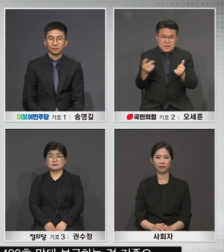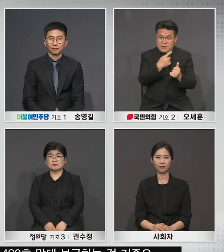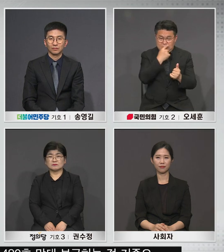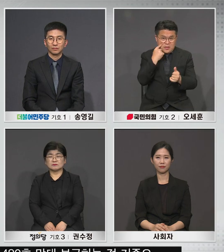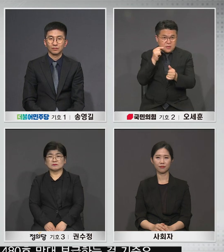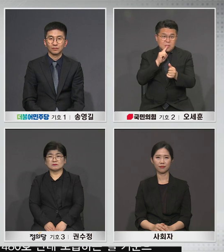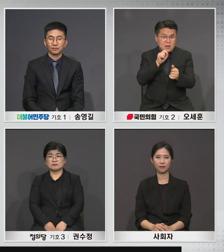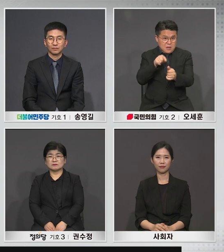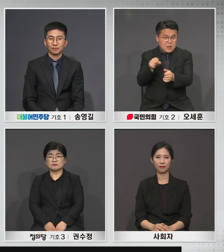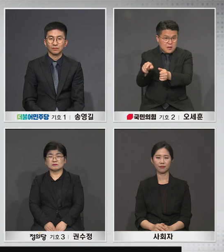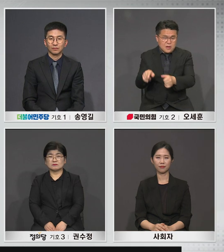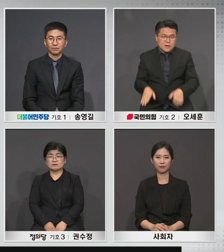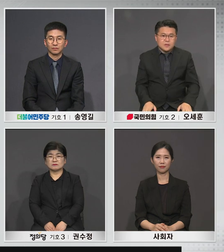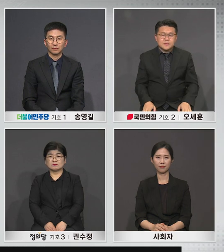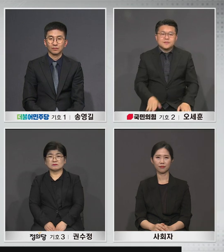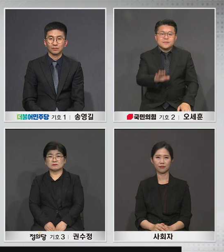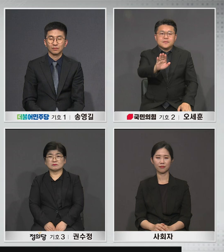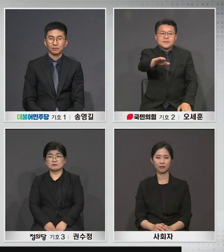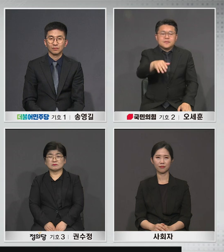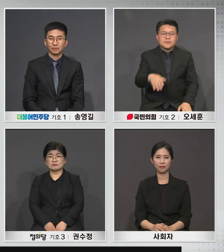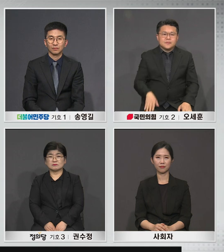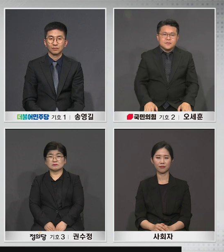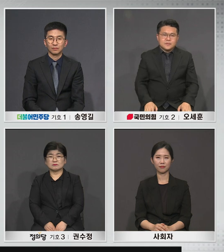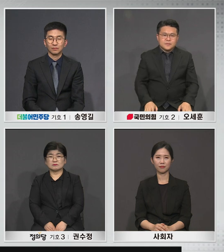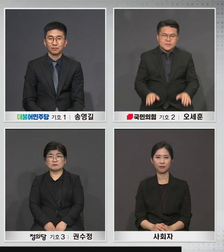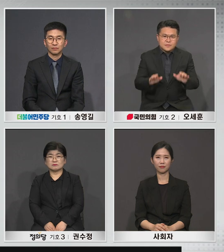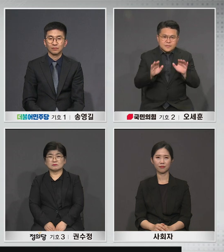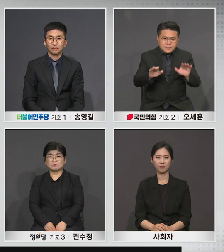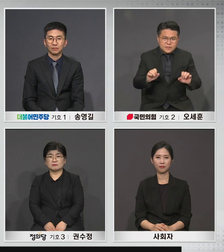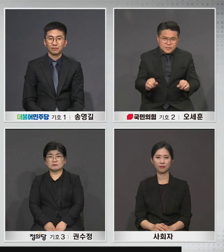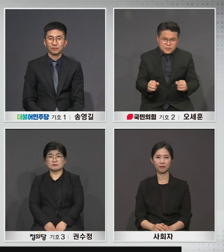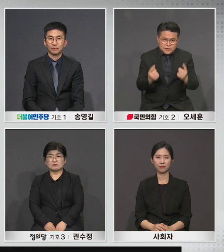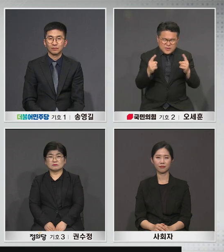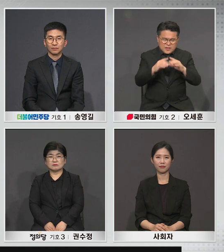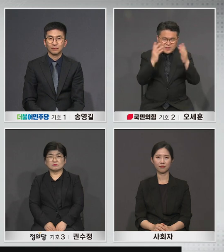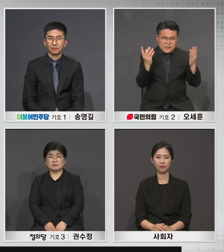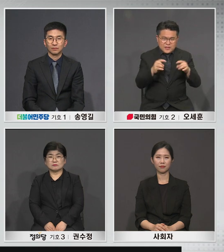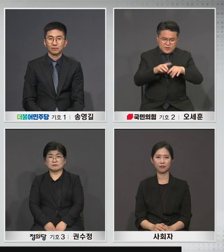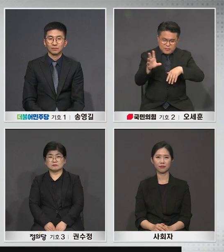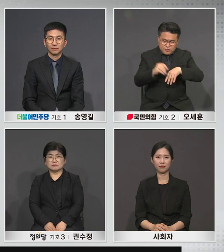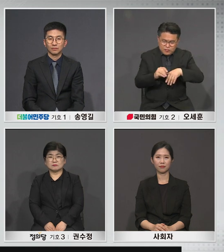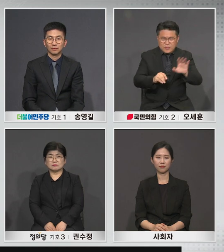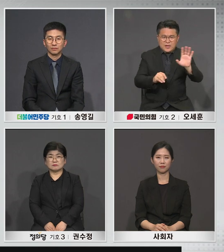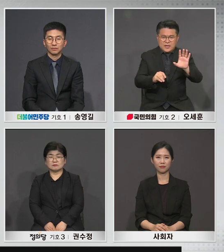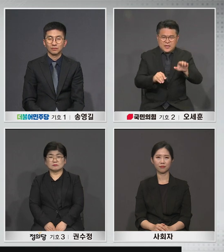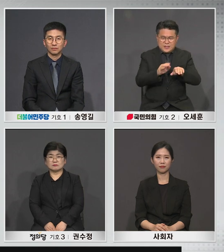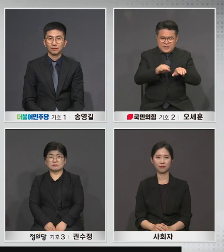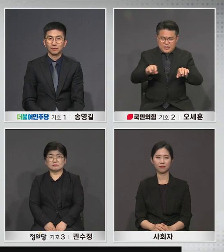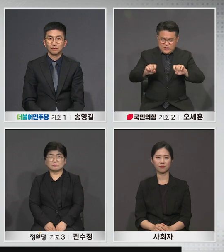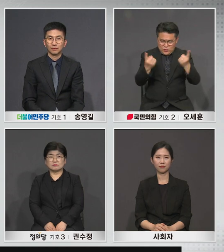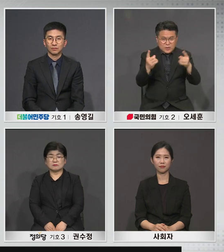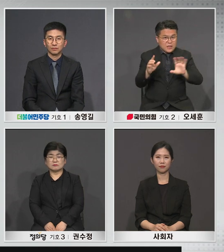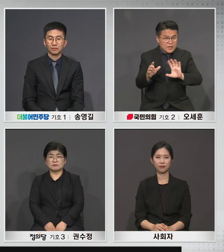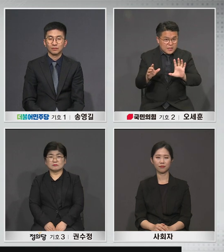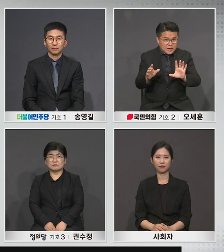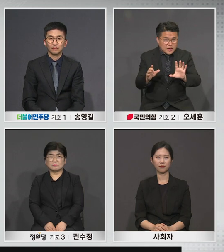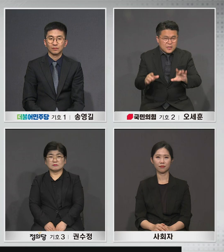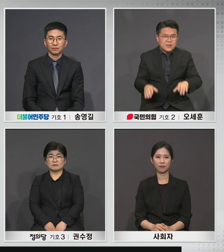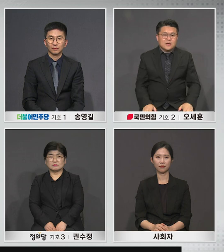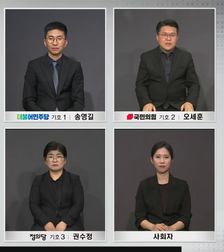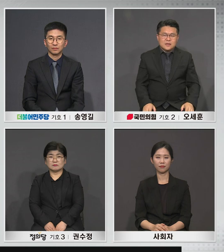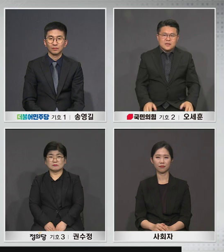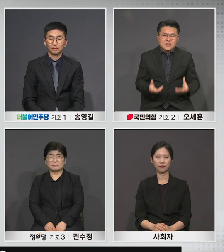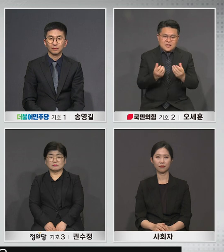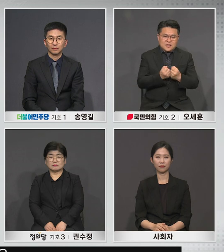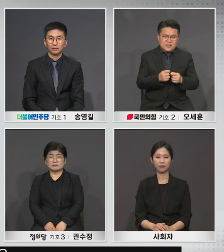그러시고요 실제로 동시간에 동시에 다 충전하는 것도 아니지 않습니까 그래서 마치 한꺼번에